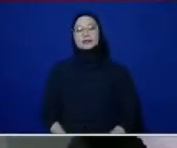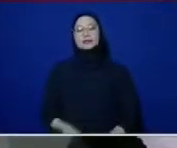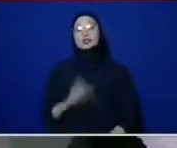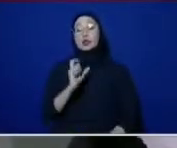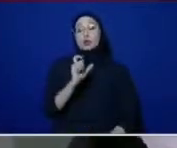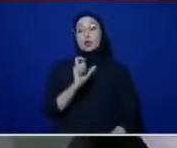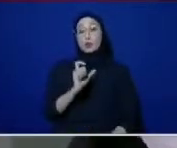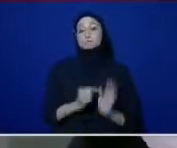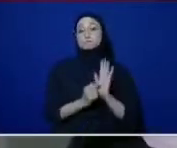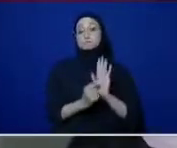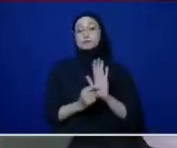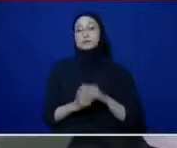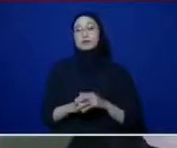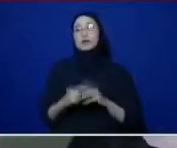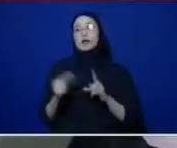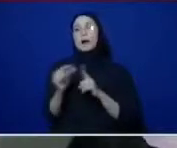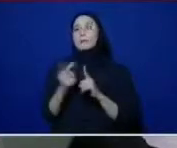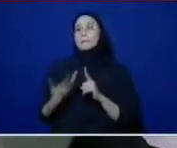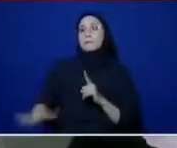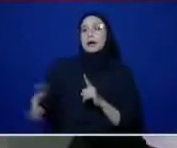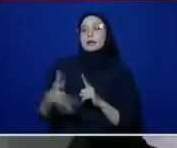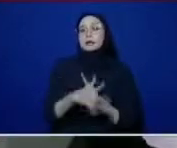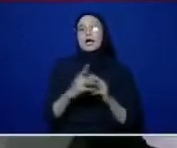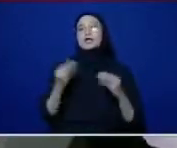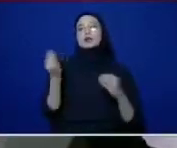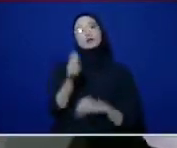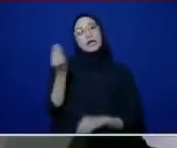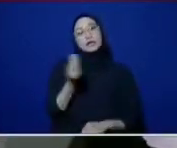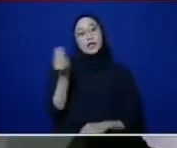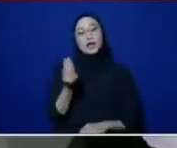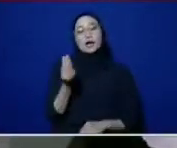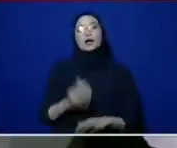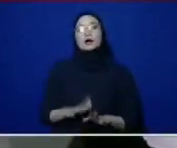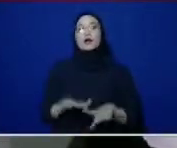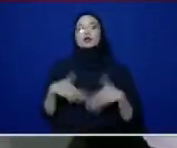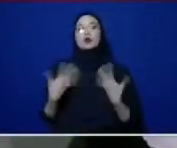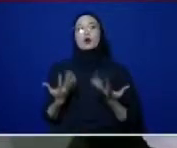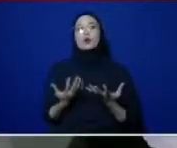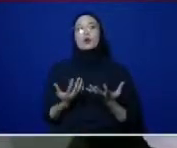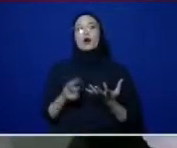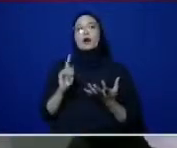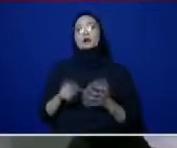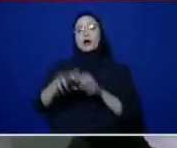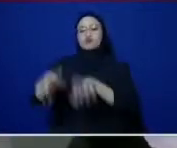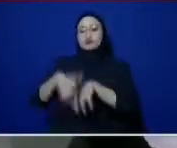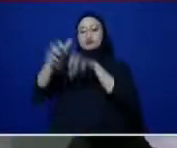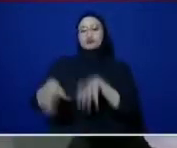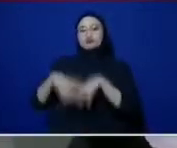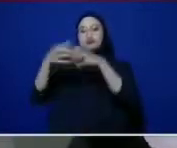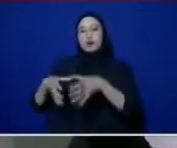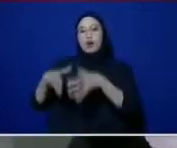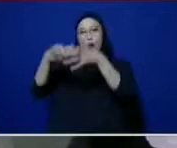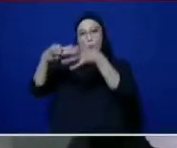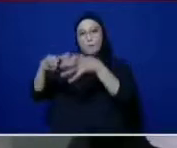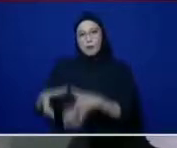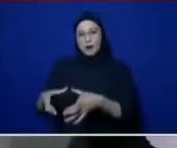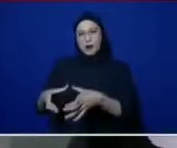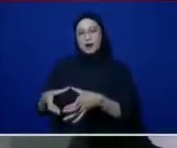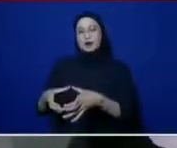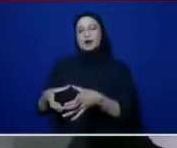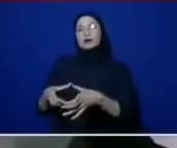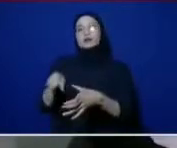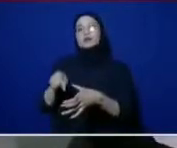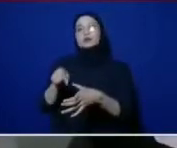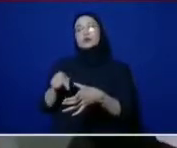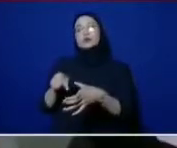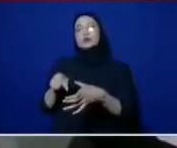misalnya, pantai wisata ada. Ada juga yang lubang galian yang telah dikerjakan tambang juga